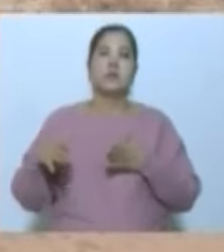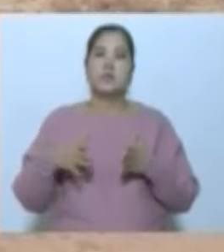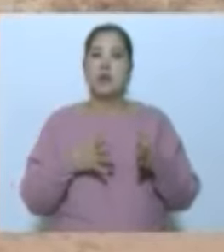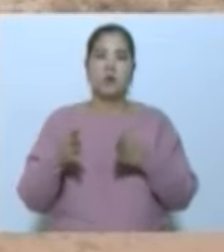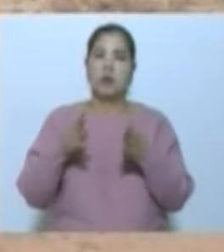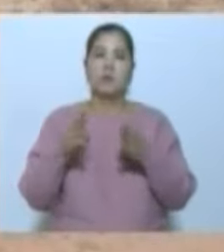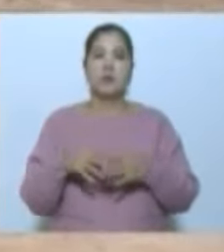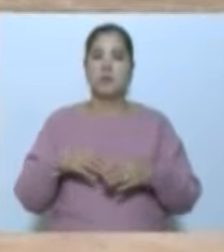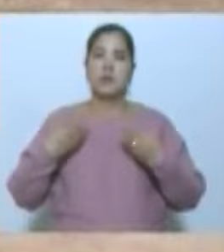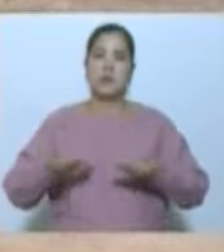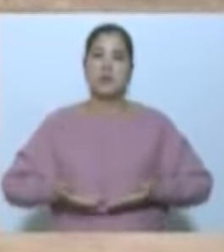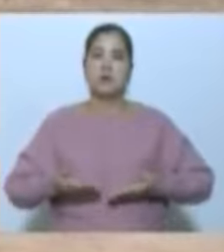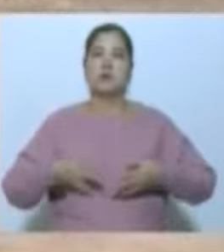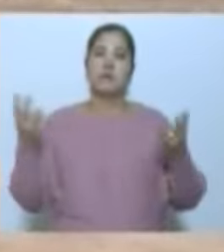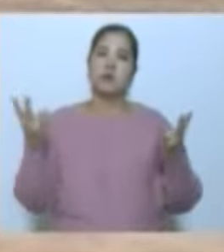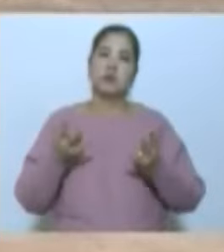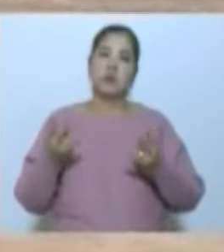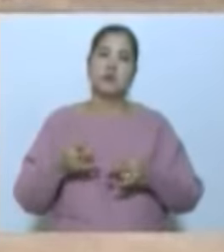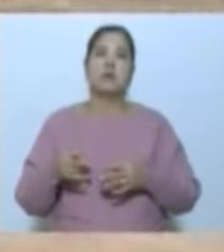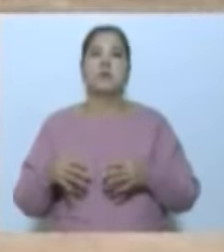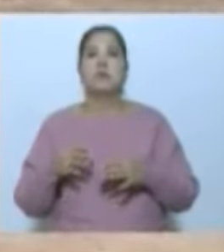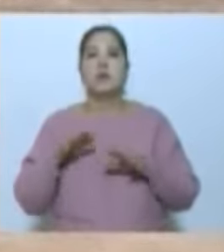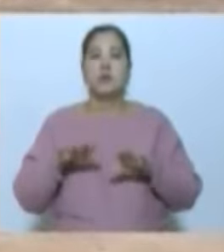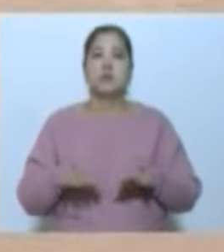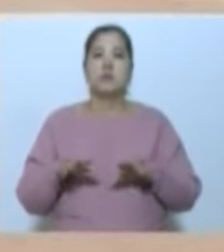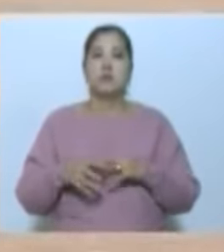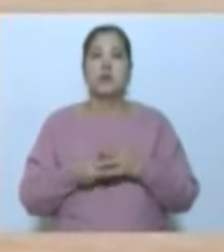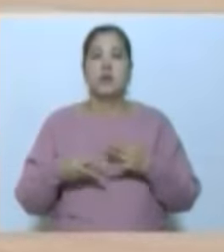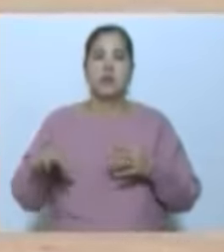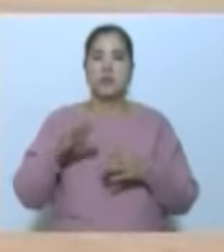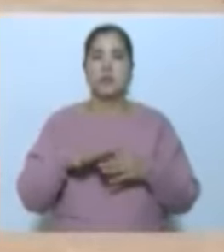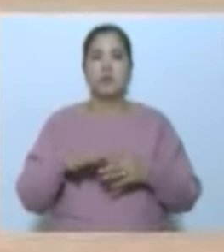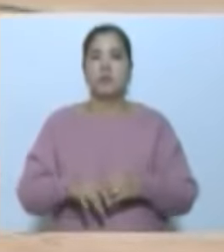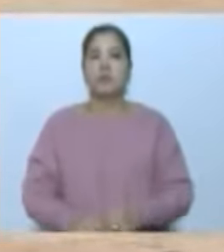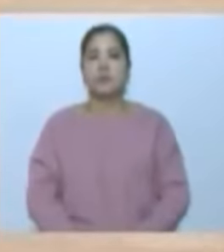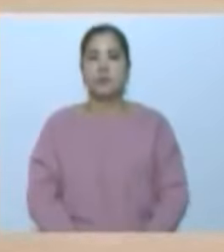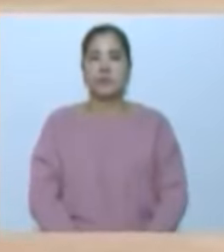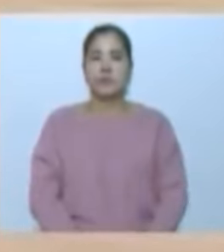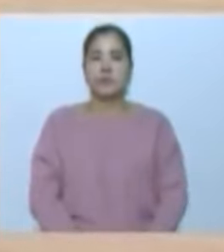В непогоду жители вынуждены добираться до нужных мест по грязи.